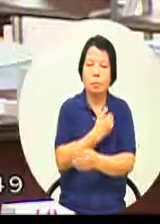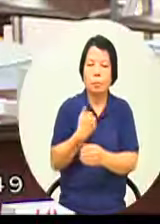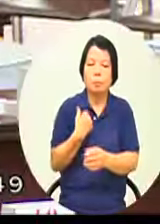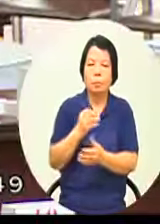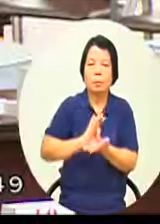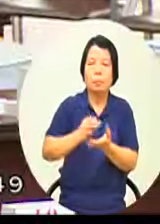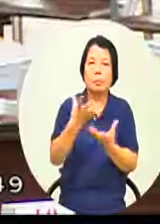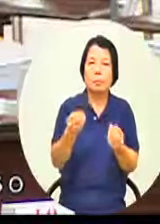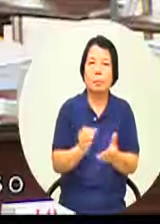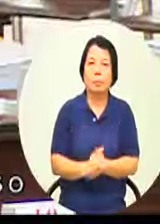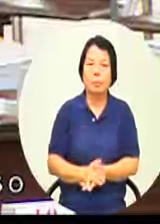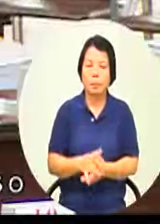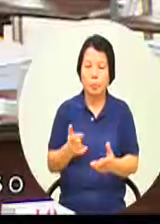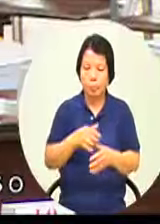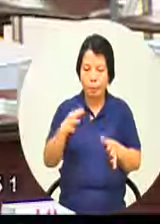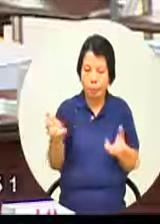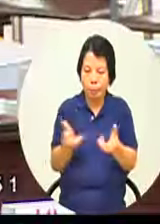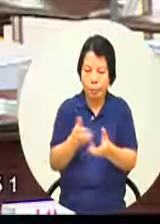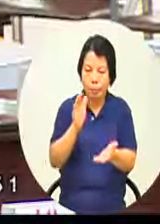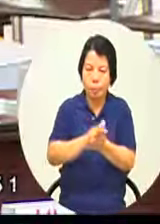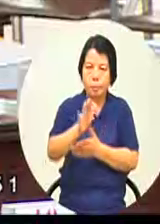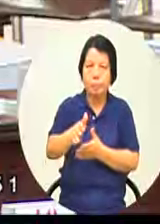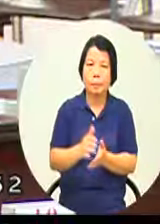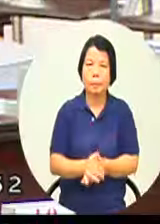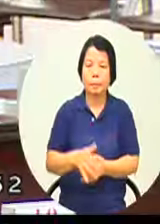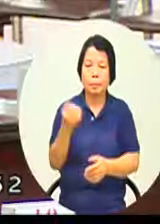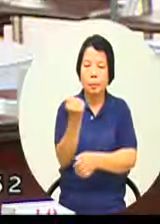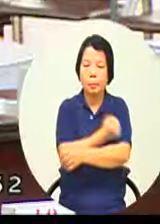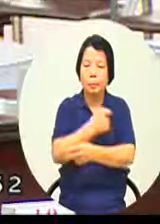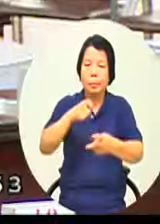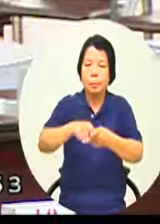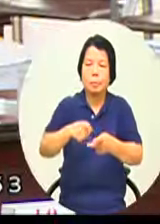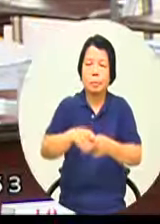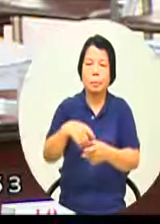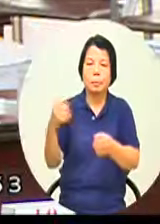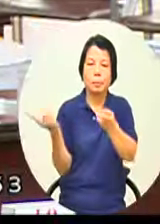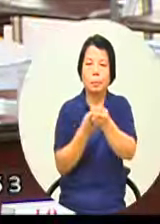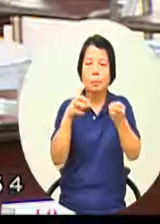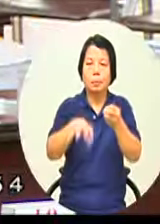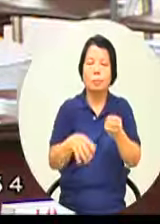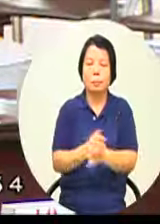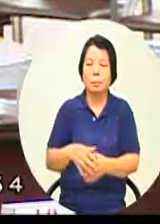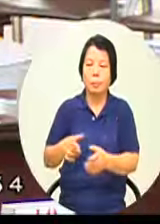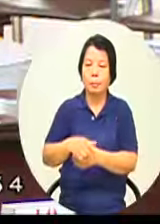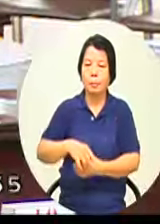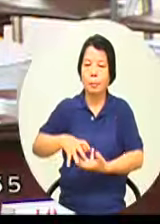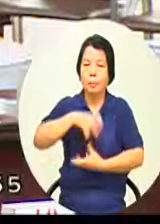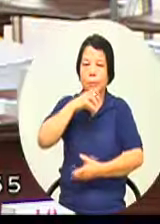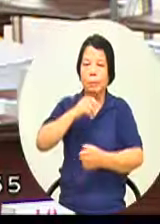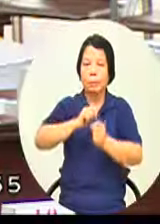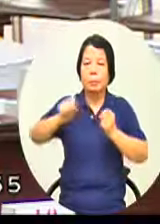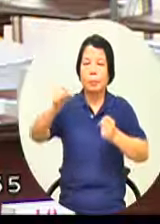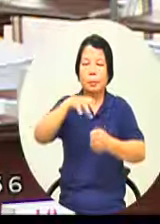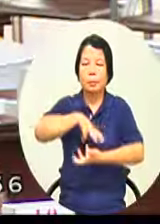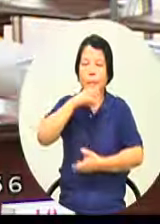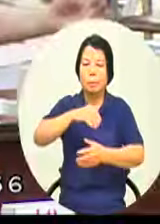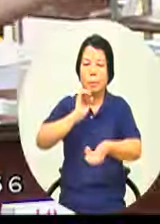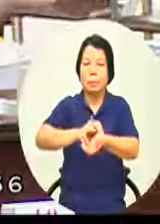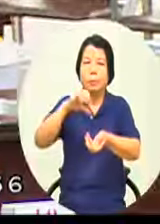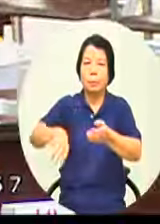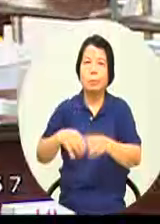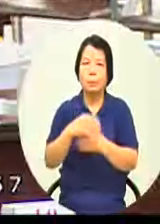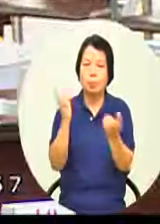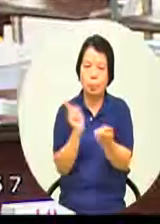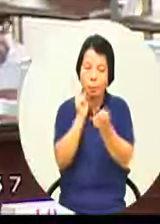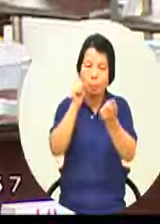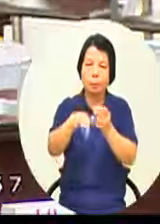小屁王嘛，啊，就冲个气嘛，气个气嘞，那个娱乐中心街嘞，棒球场甲种长根嘛，啊，就在大天之下，对不对？水哪来？顶雨